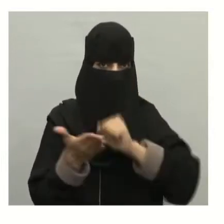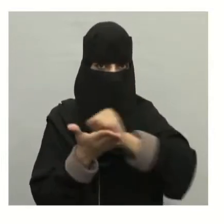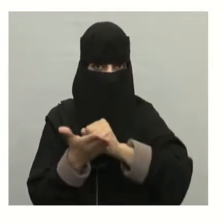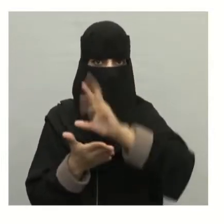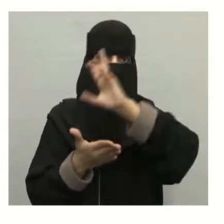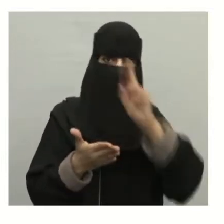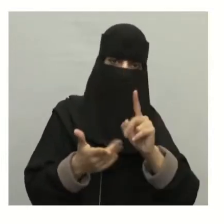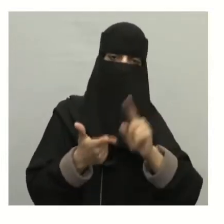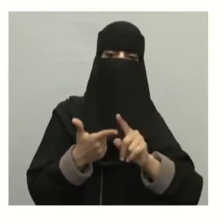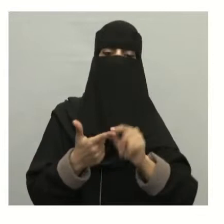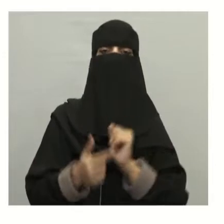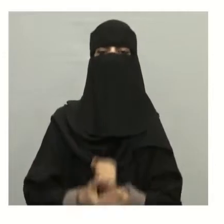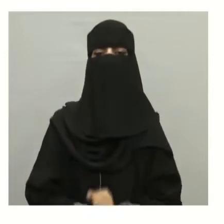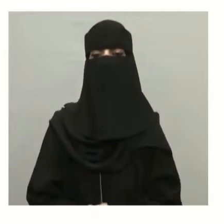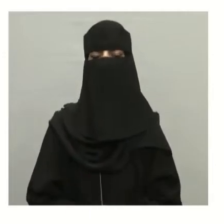التنظيف.